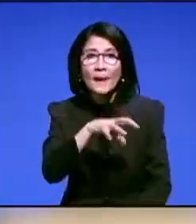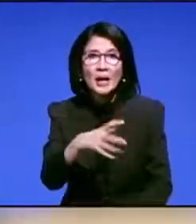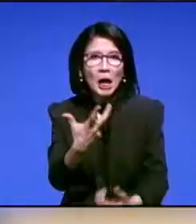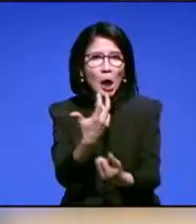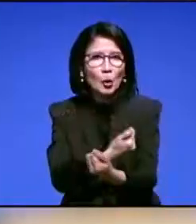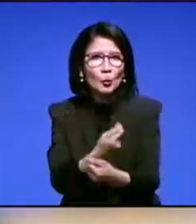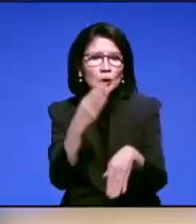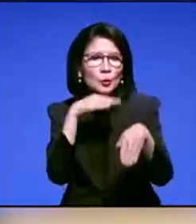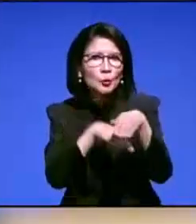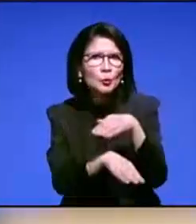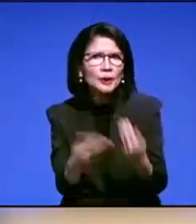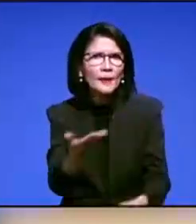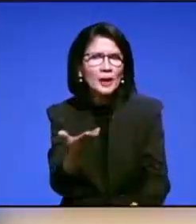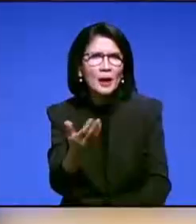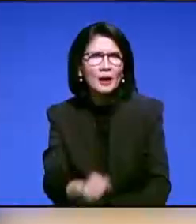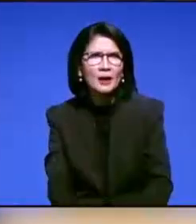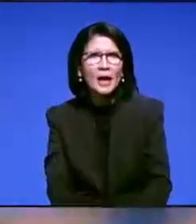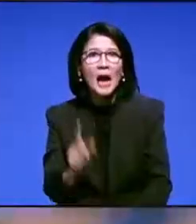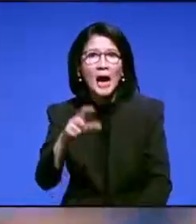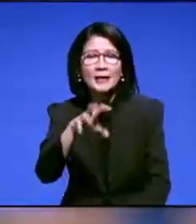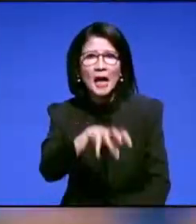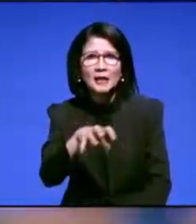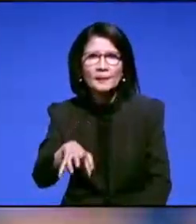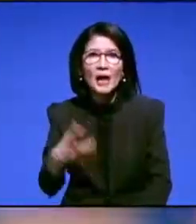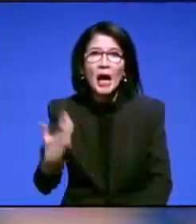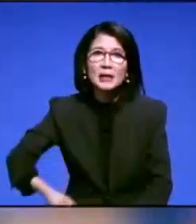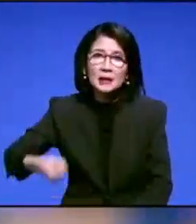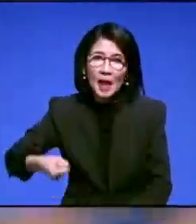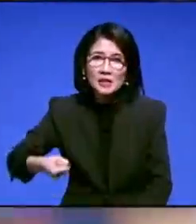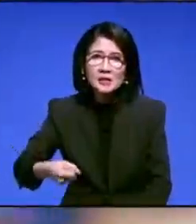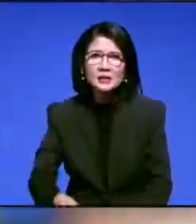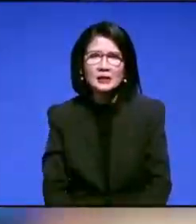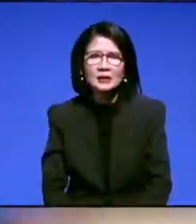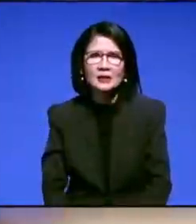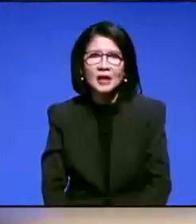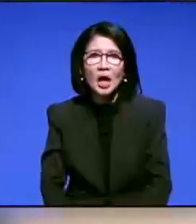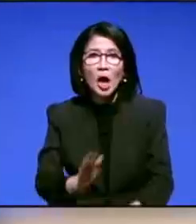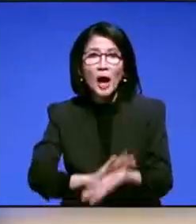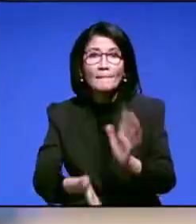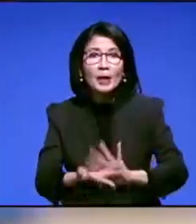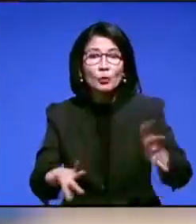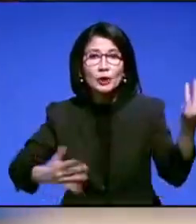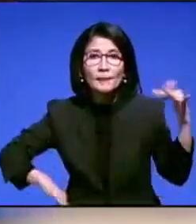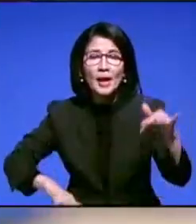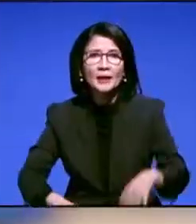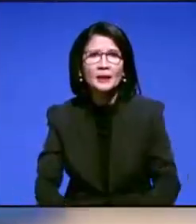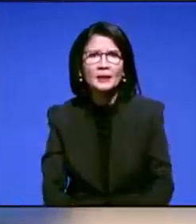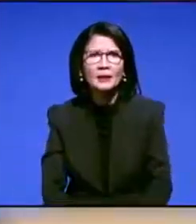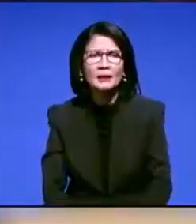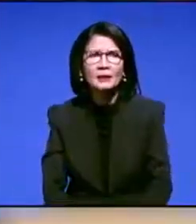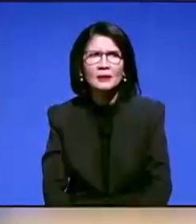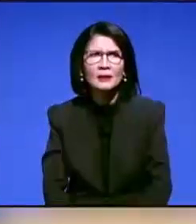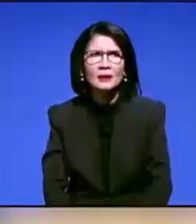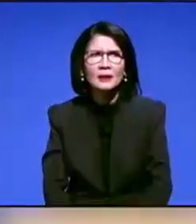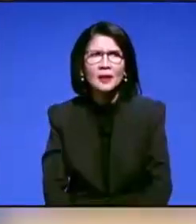itu diselundupkan di mana tuh? Ada di barang, ada di tas, ada di... Pernah itu di Bali tuh di... Mohon maaf, di tubuh,